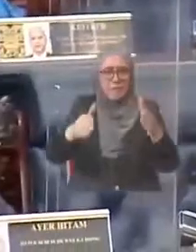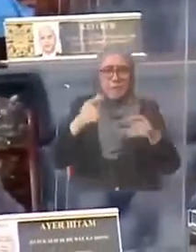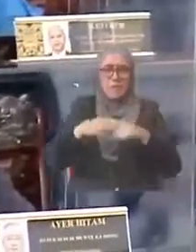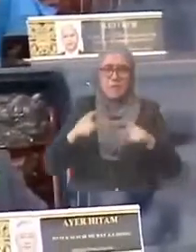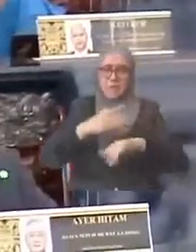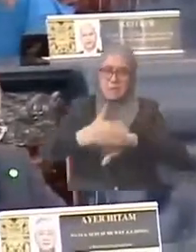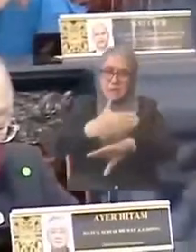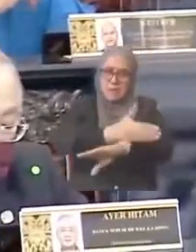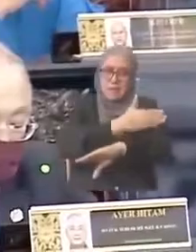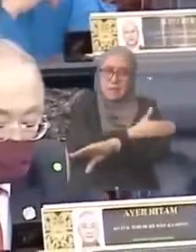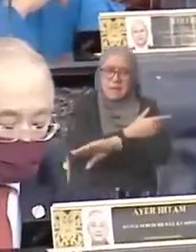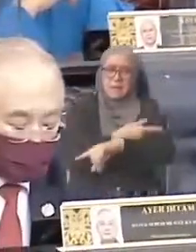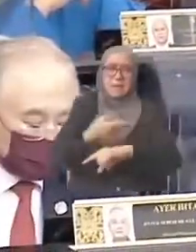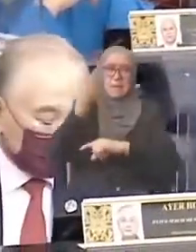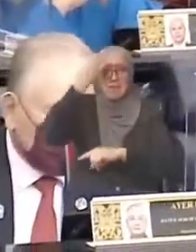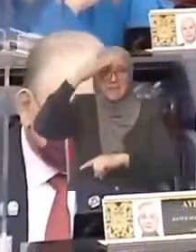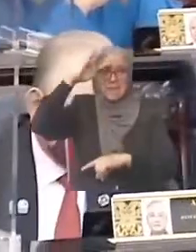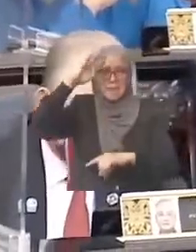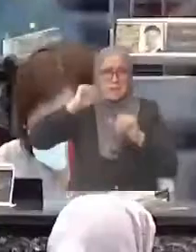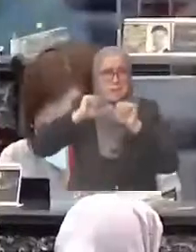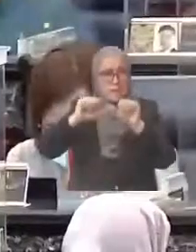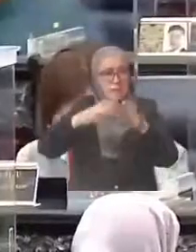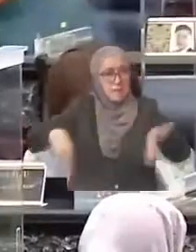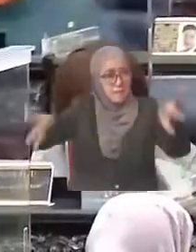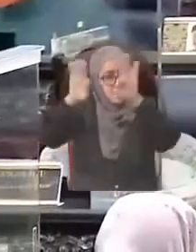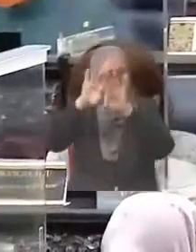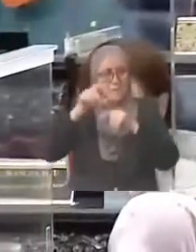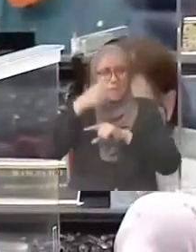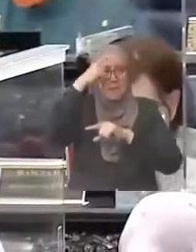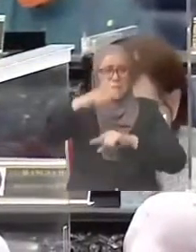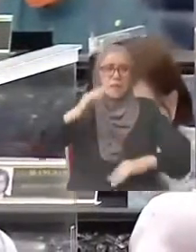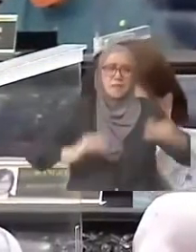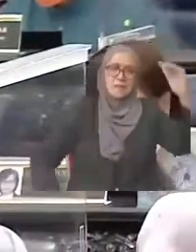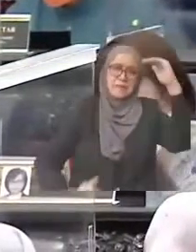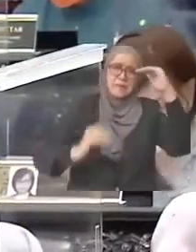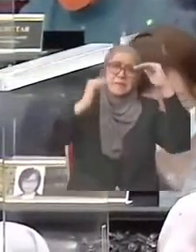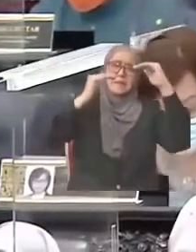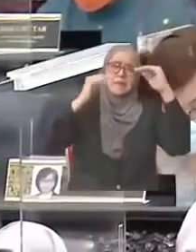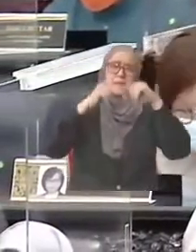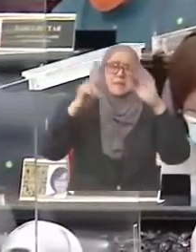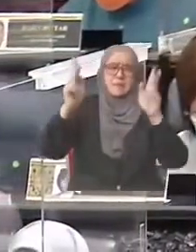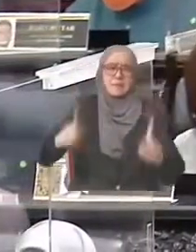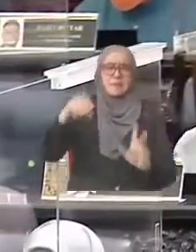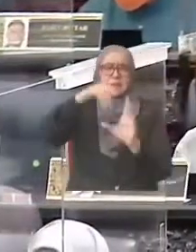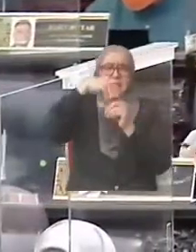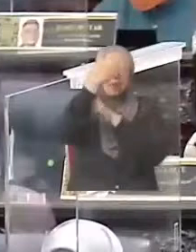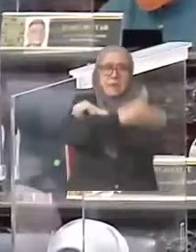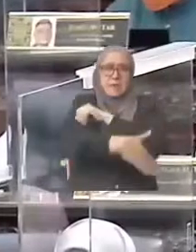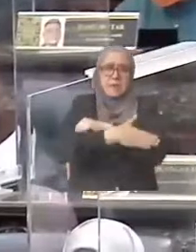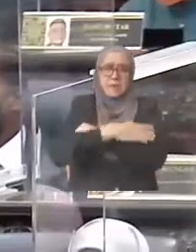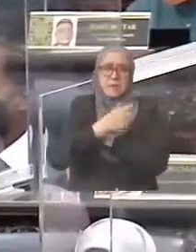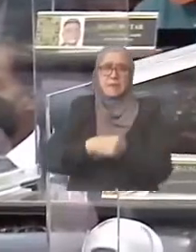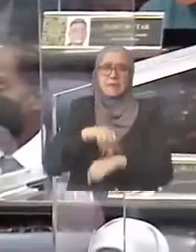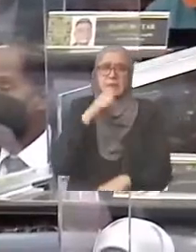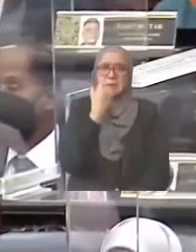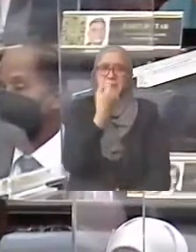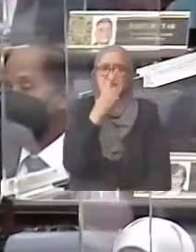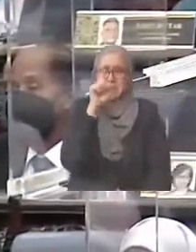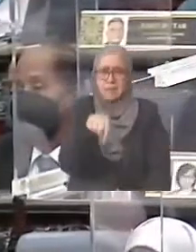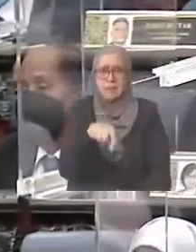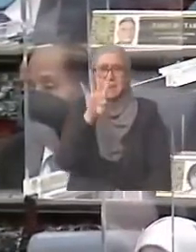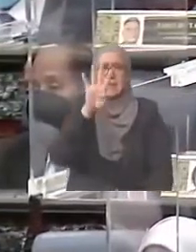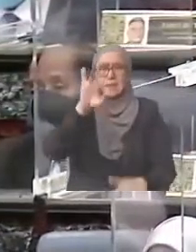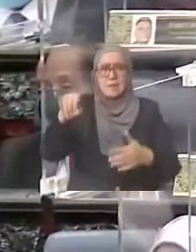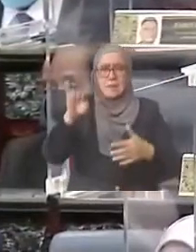merapatkan jurang antar kaum time dari ini untuk itu sejumlah 11 perempuan empat bidang yang disediakan bagi